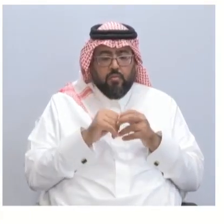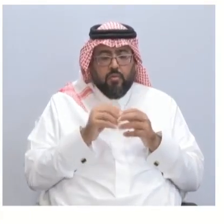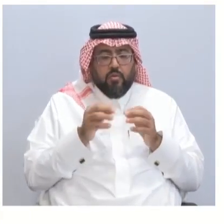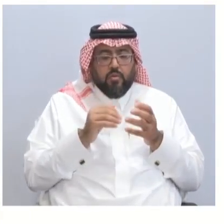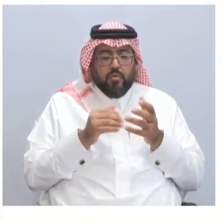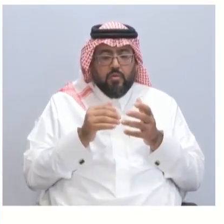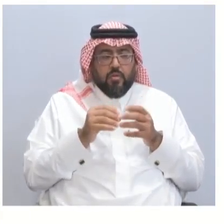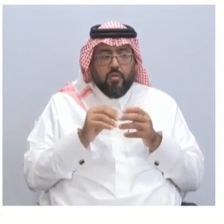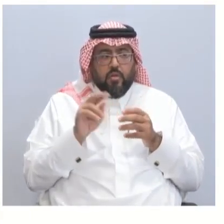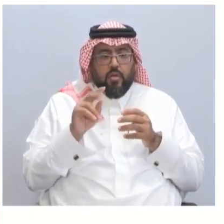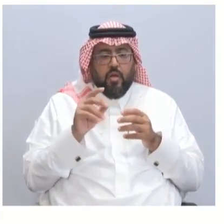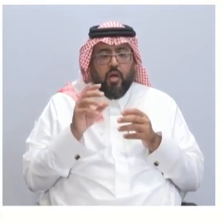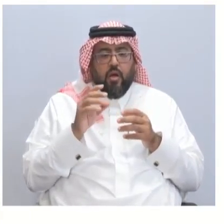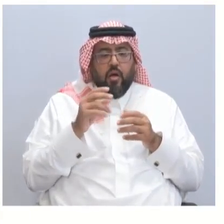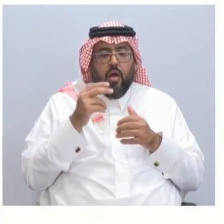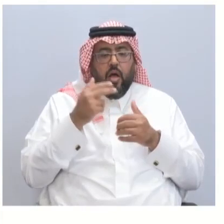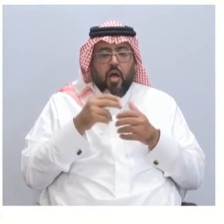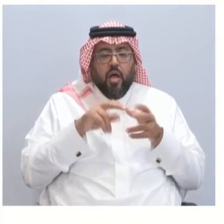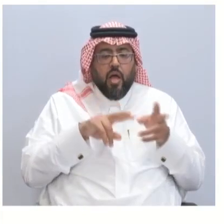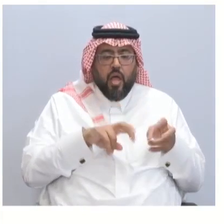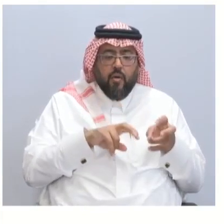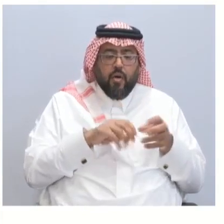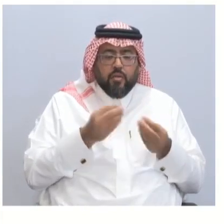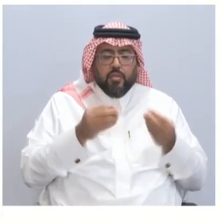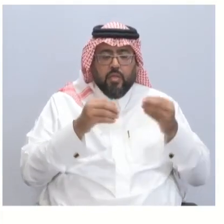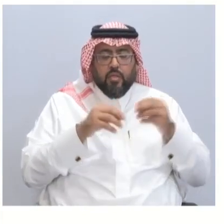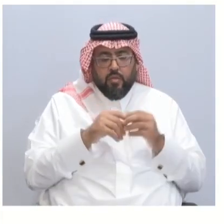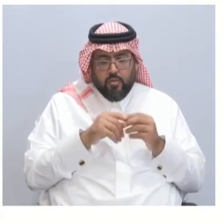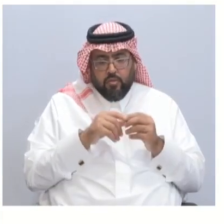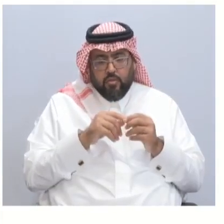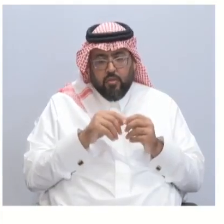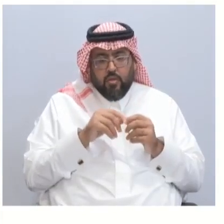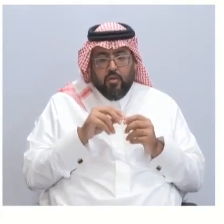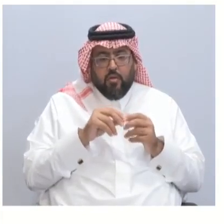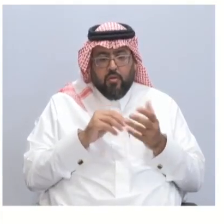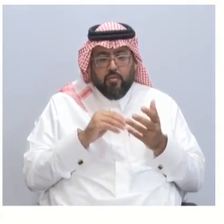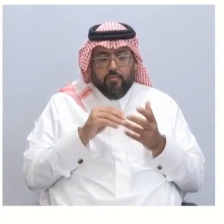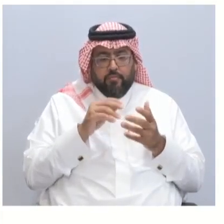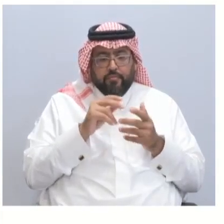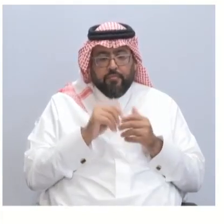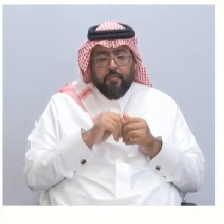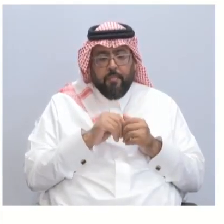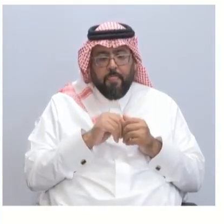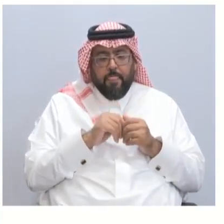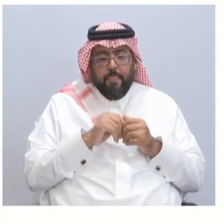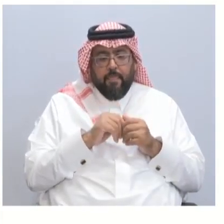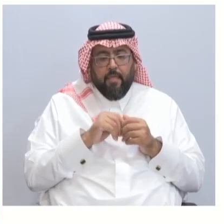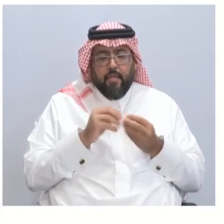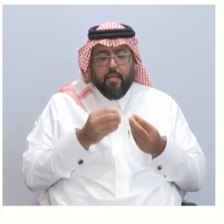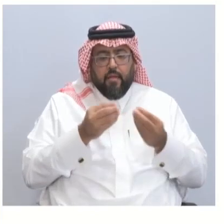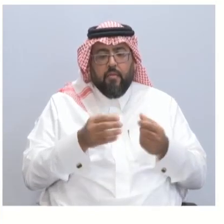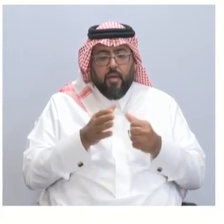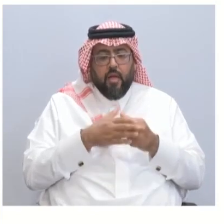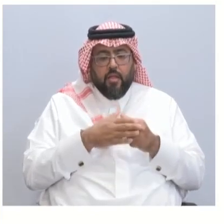خطوات لتحسين الانتاج الحيواني وزياده ومن هذه الخطوات تقديم